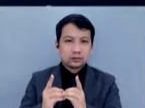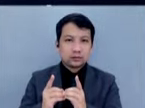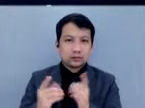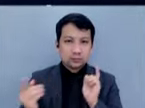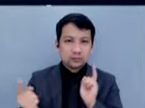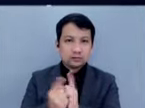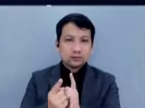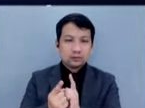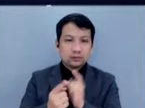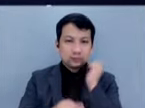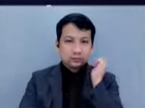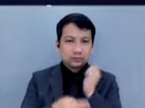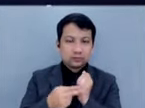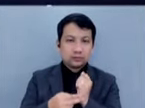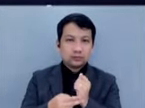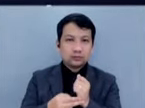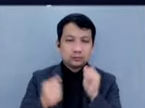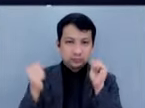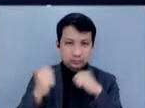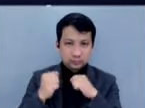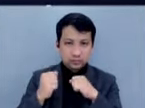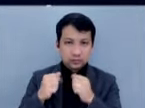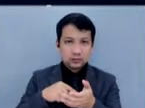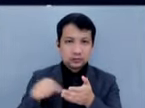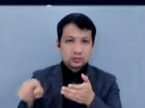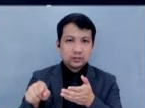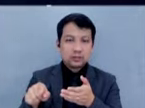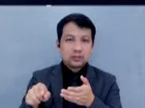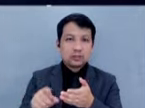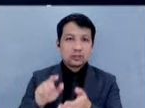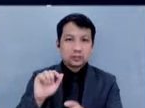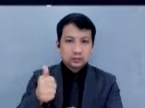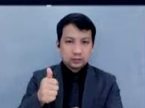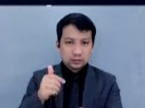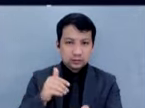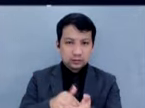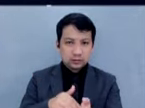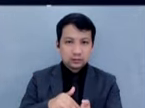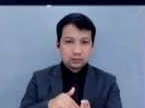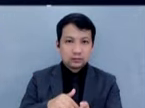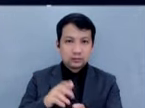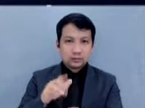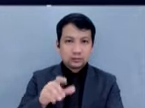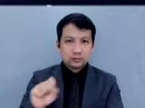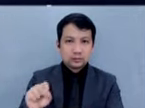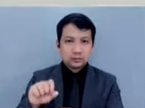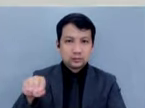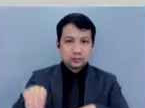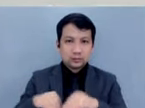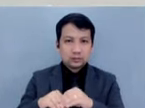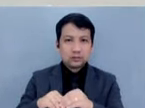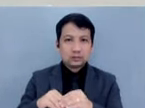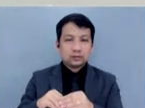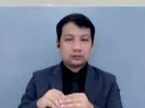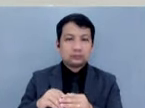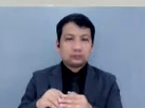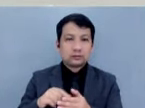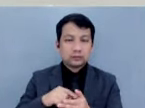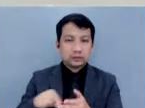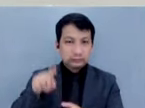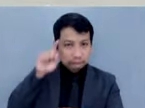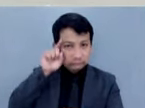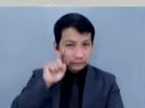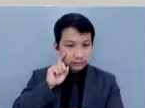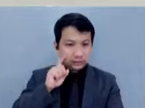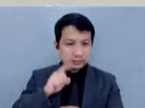magmotel. Napagkasunduan ding magbabayad ang dayuhan ng 10,000 piso kay Yasi kapalit ng panandali ang aliw. Pero hindi raw tumupad sa